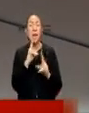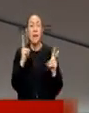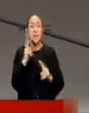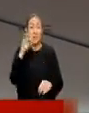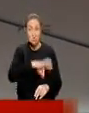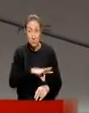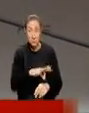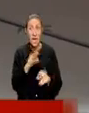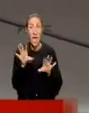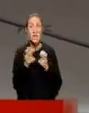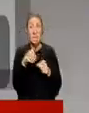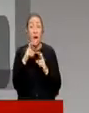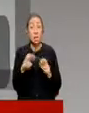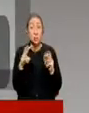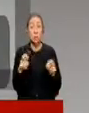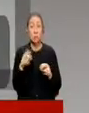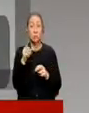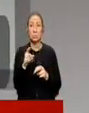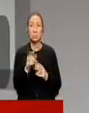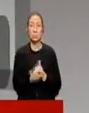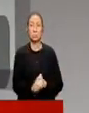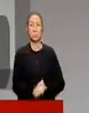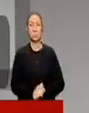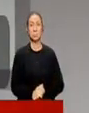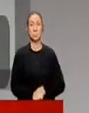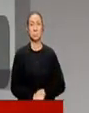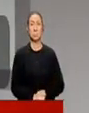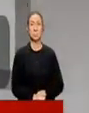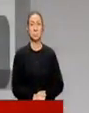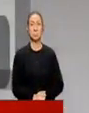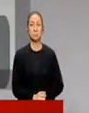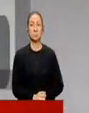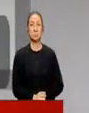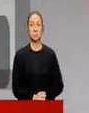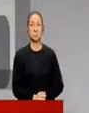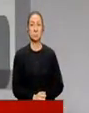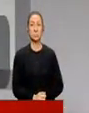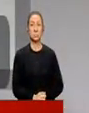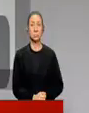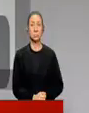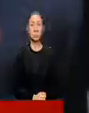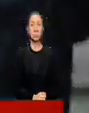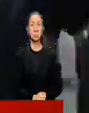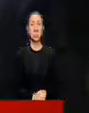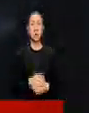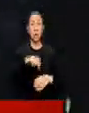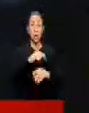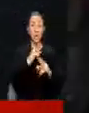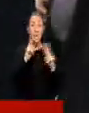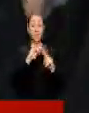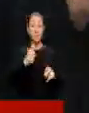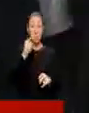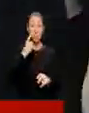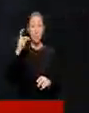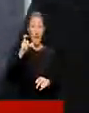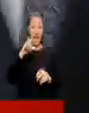verimliliğine etkisini araştırmış bu rapor kamuoyuna açıklanmadığı için biz de Göremedik bunu bir rasyonel bir tarafı yok dönemin enerji bakanı